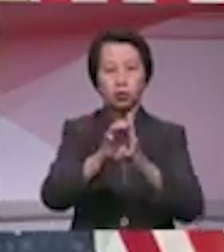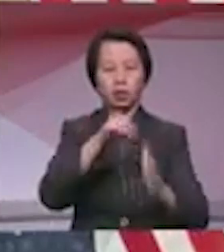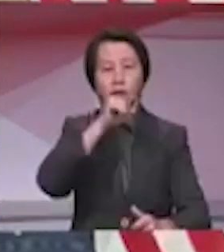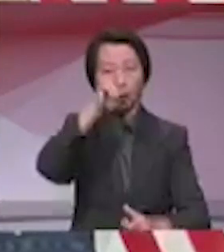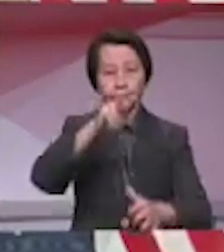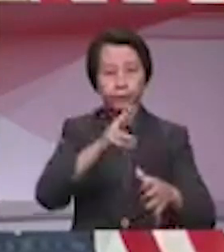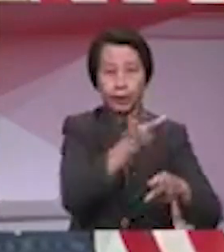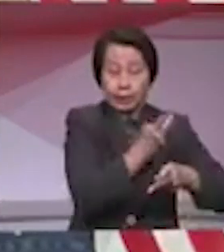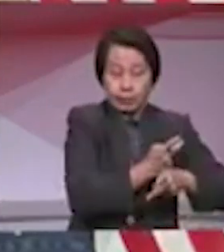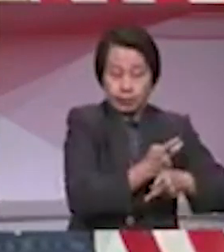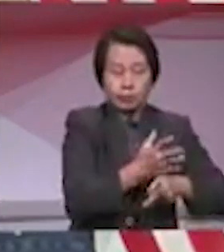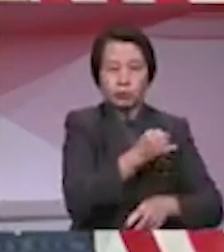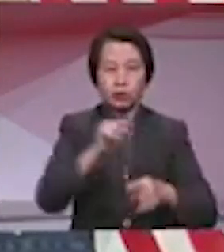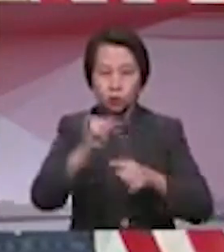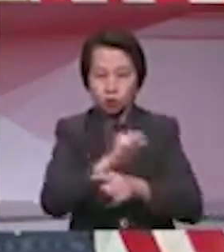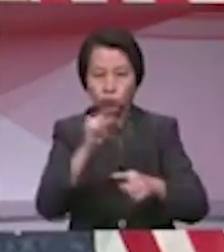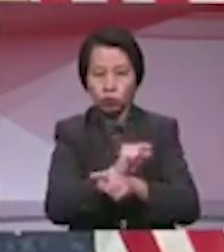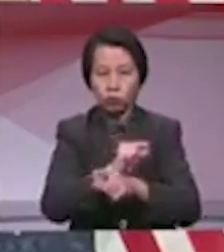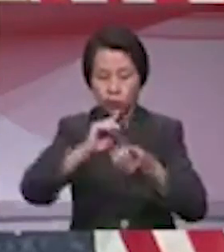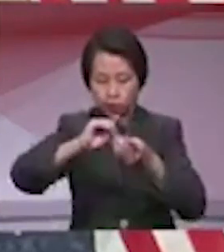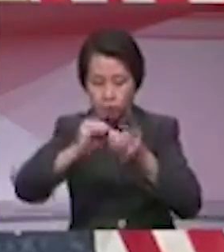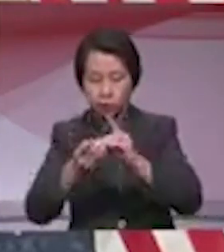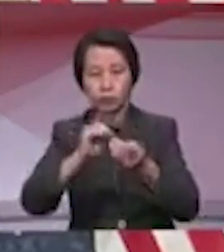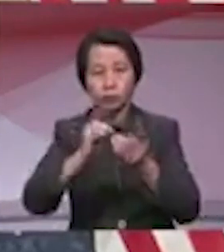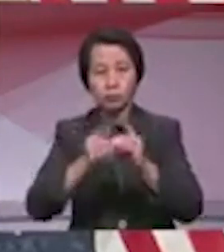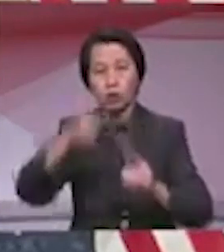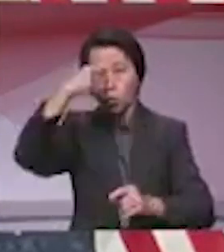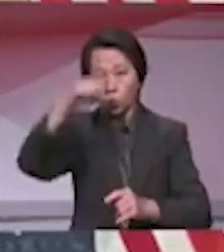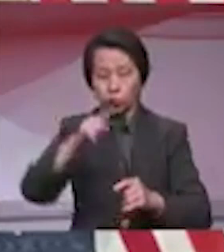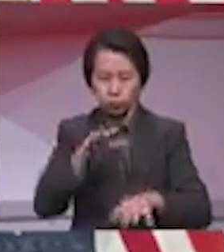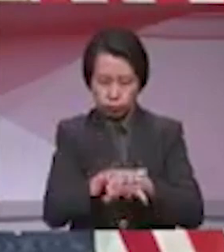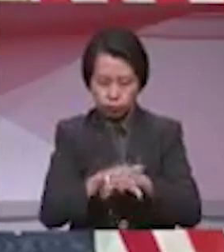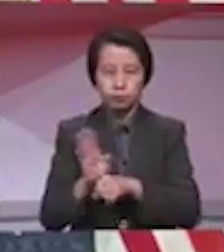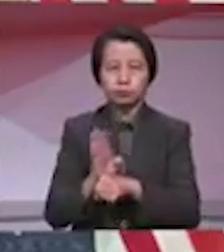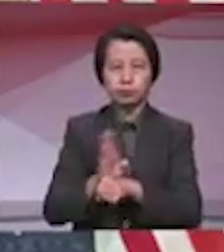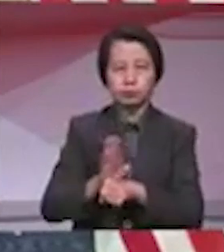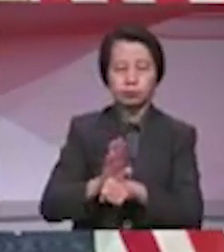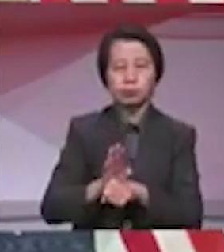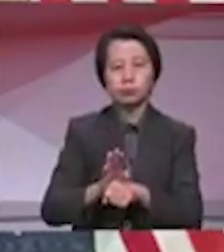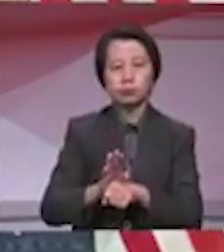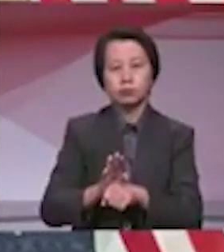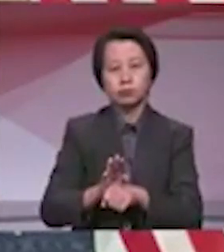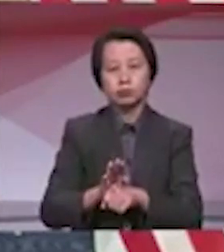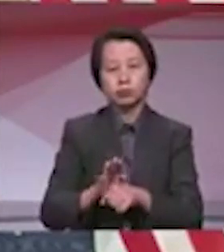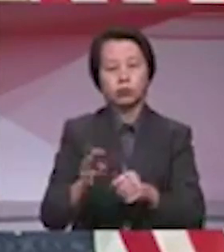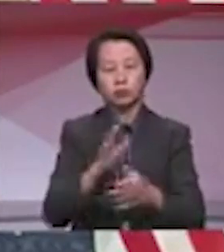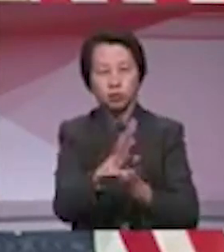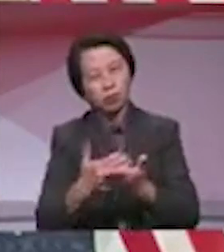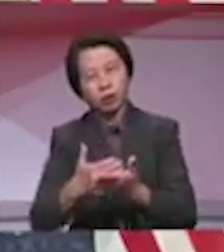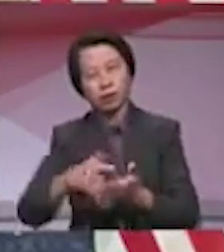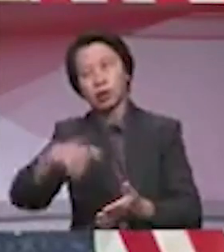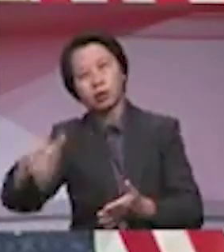kambing perap dan menggunakan pendigitalan untuk merancakkan peniagaan. Sebahagian